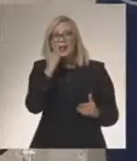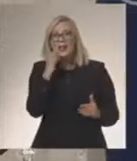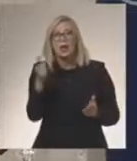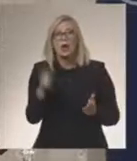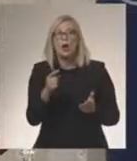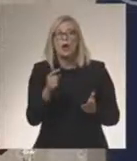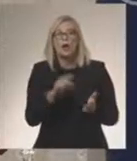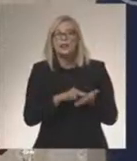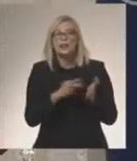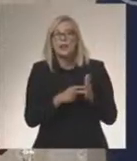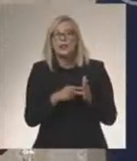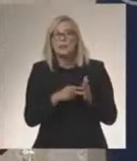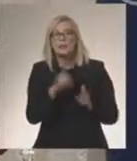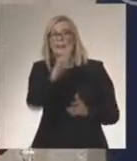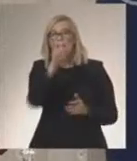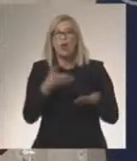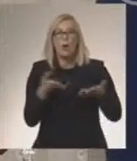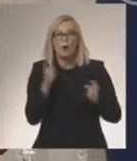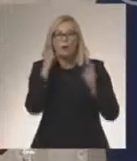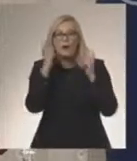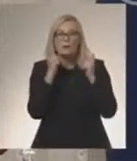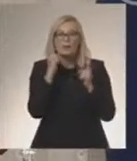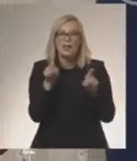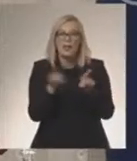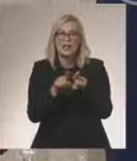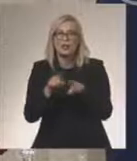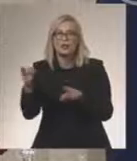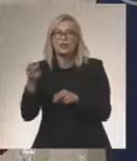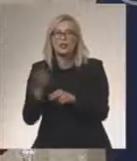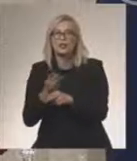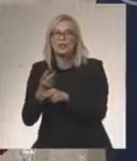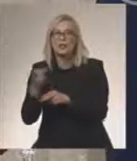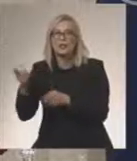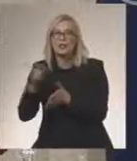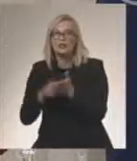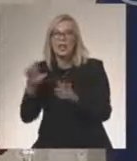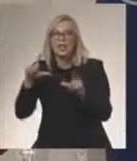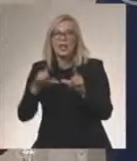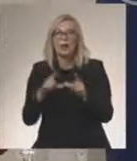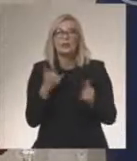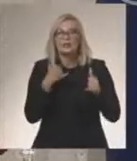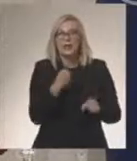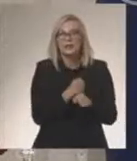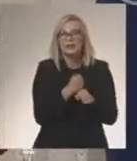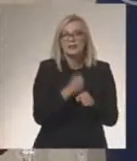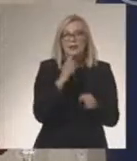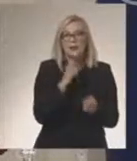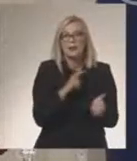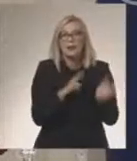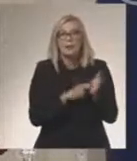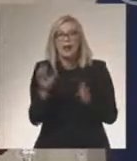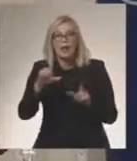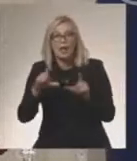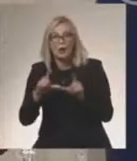прашање. Овој став го делат земите членки на Европската унија. Во меѓувреме интензивно се работи на превод на правото на Европската